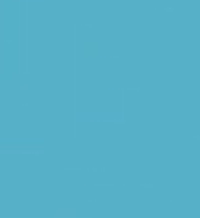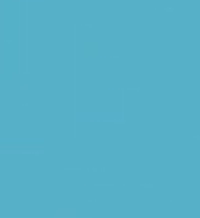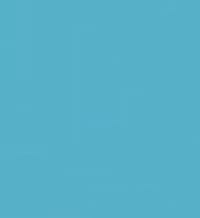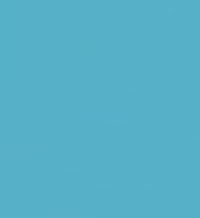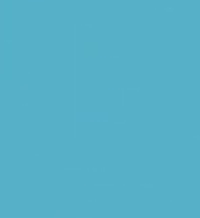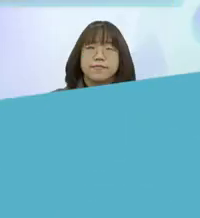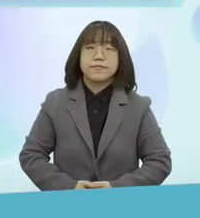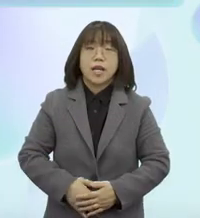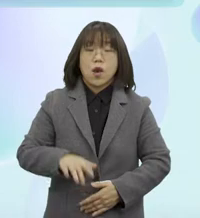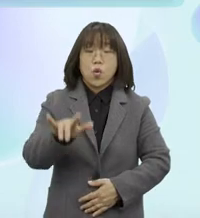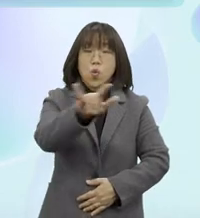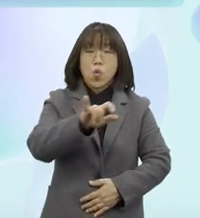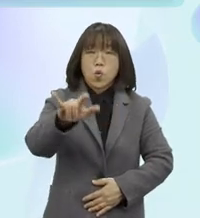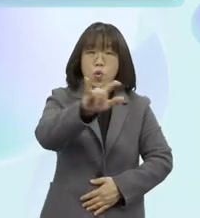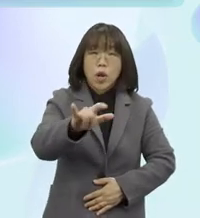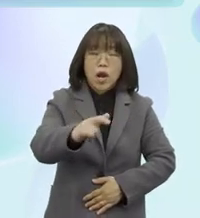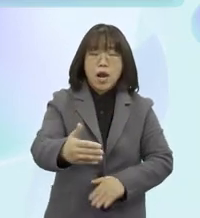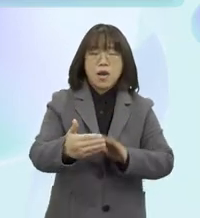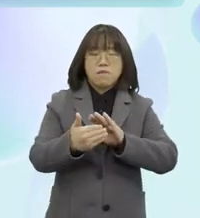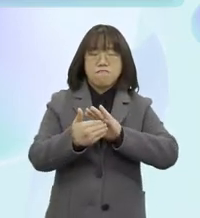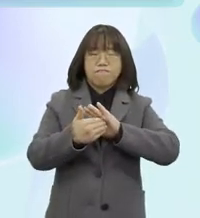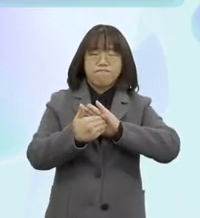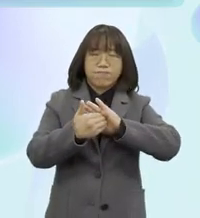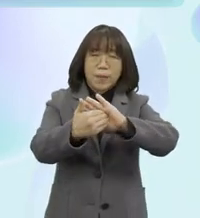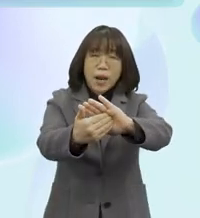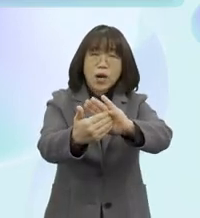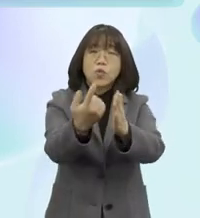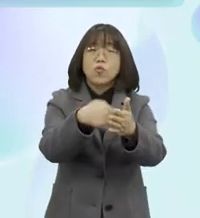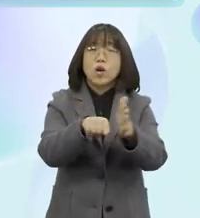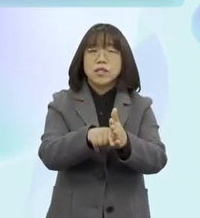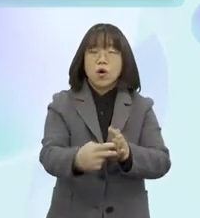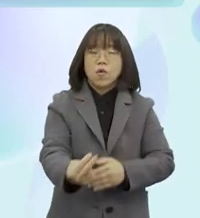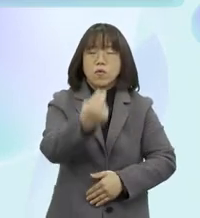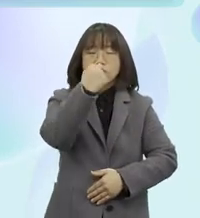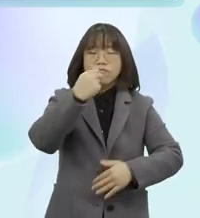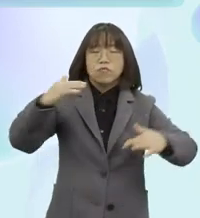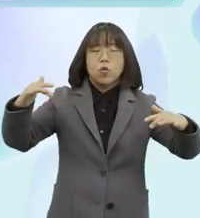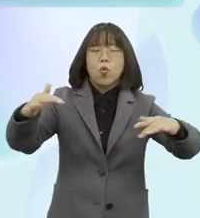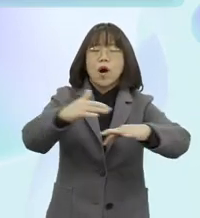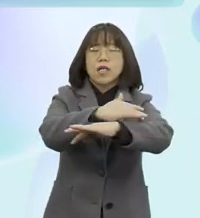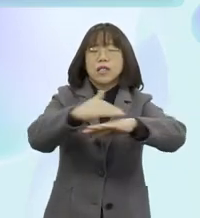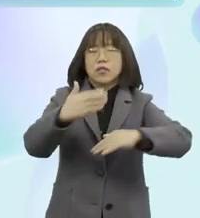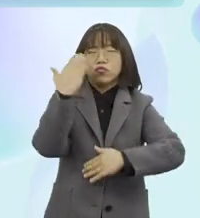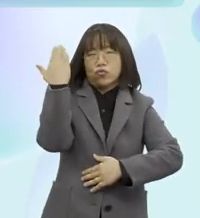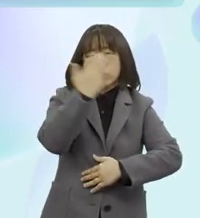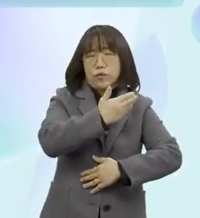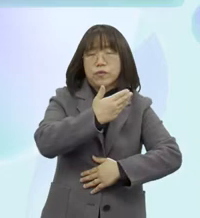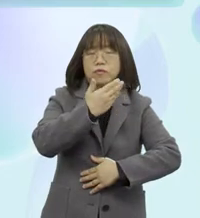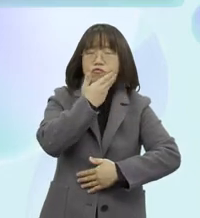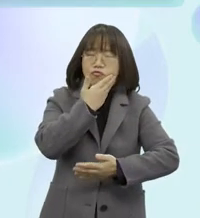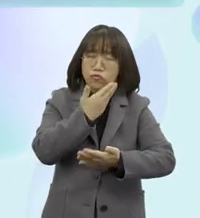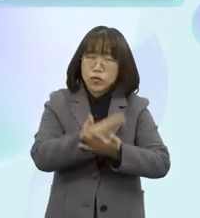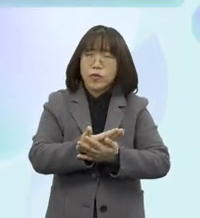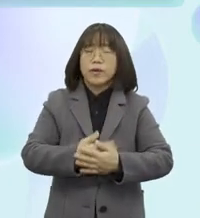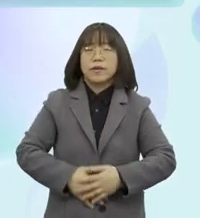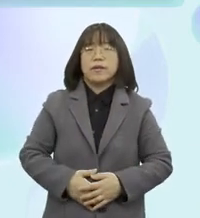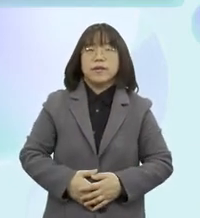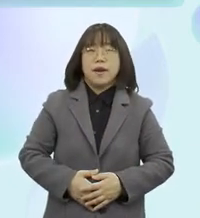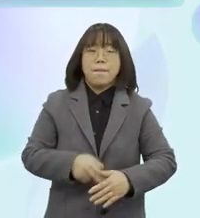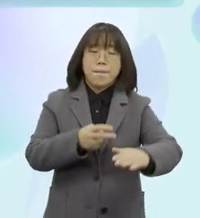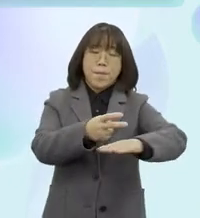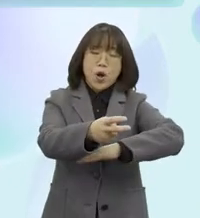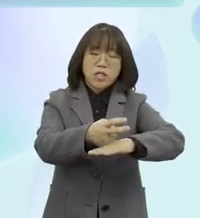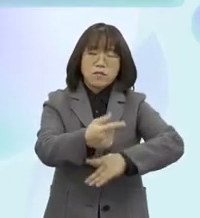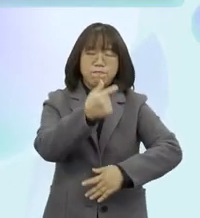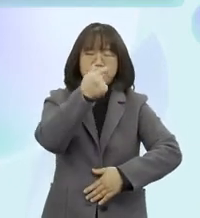으 코론 알고 감염 예방과 관련해 환기의 중요성이 강조되고 있습니다 특히 버스와